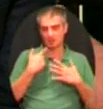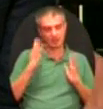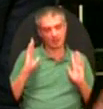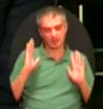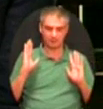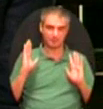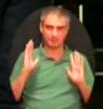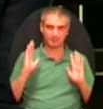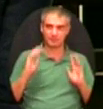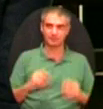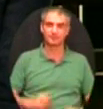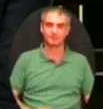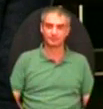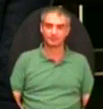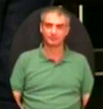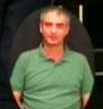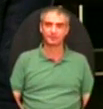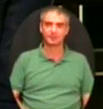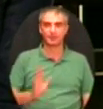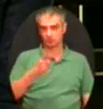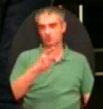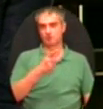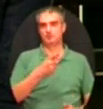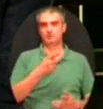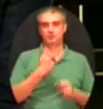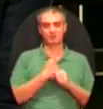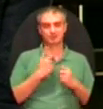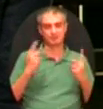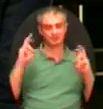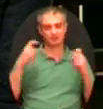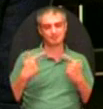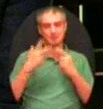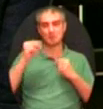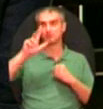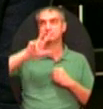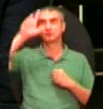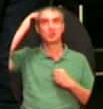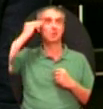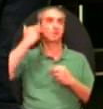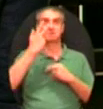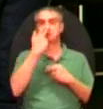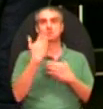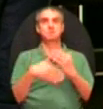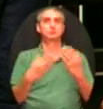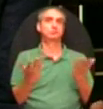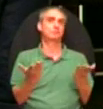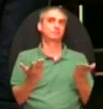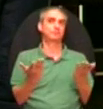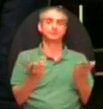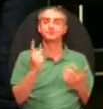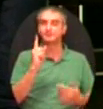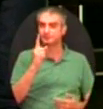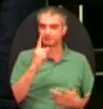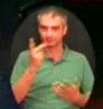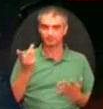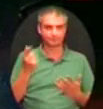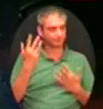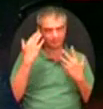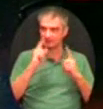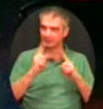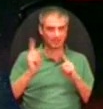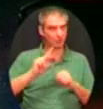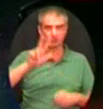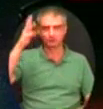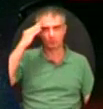לא החתן. חשבנו שהוא גם מחרחר מלחמה עם צפון קוריאה, ותראה לאן. יכול להיות, אבל הקלה היא פה אחרת, היא לא